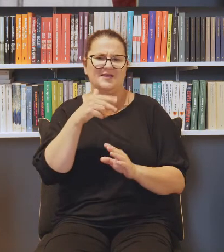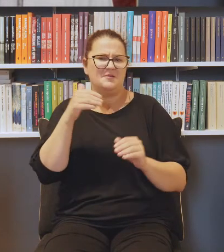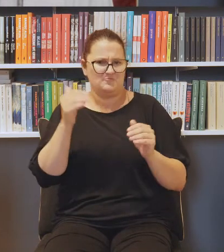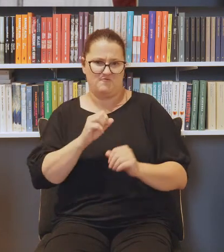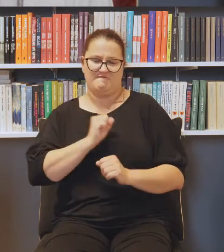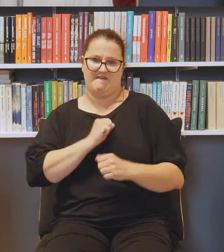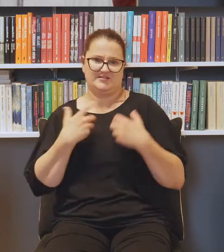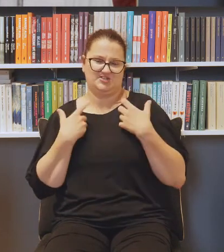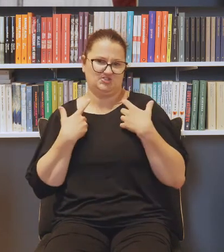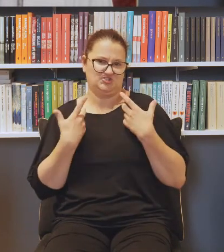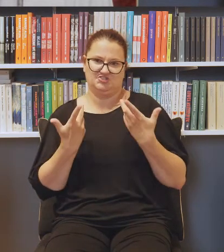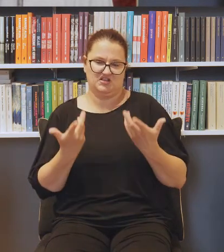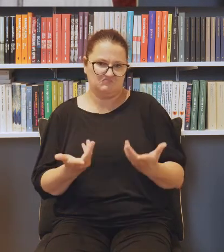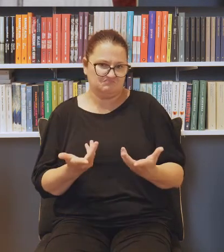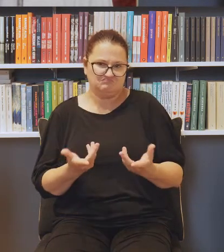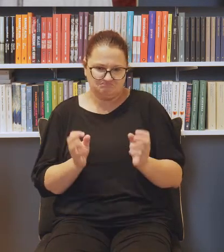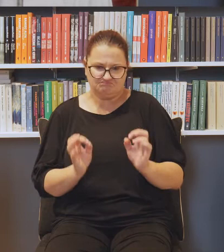i